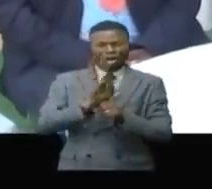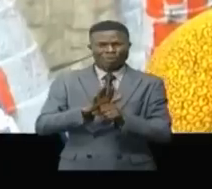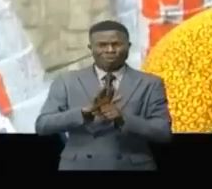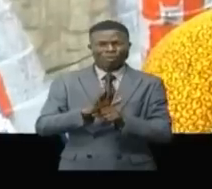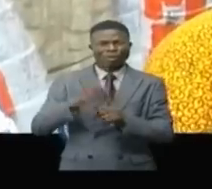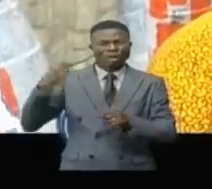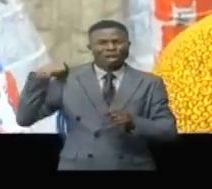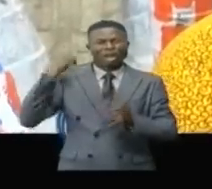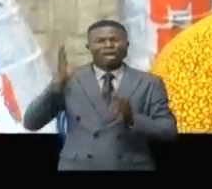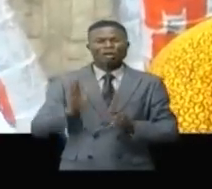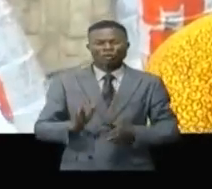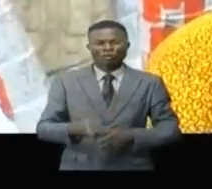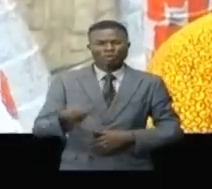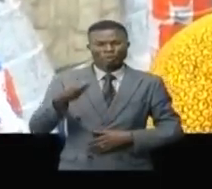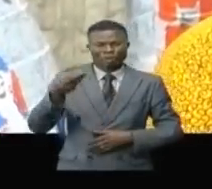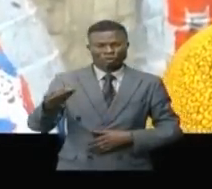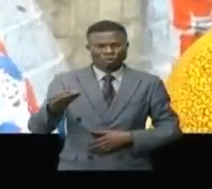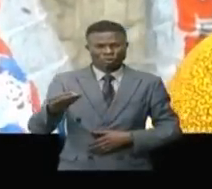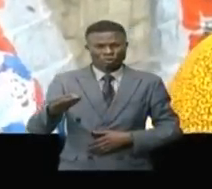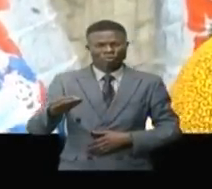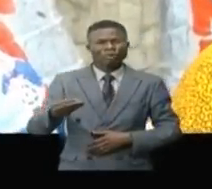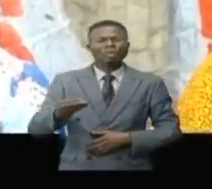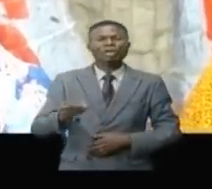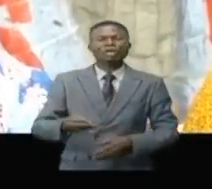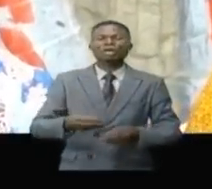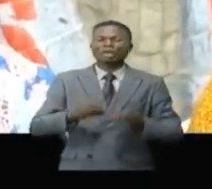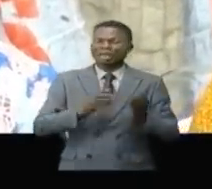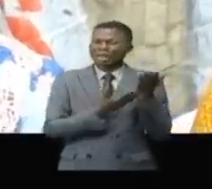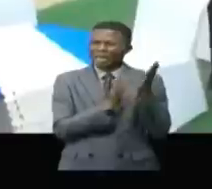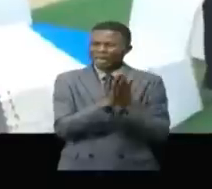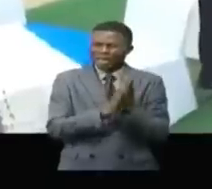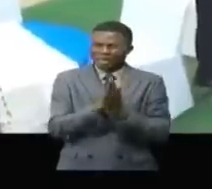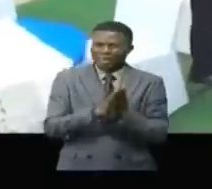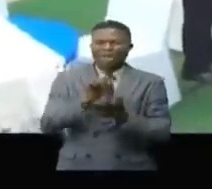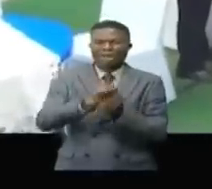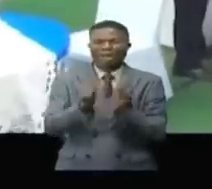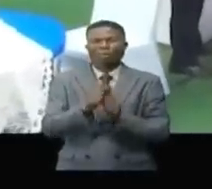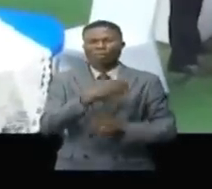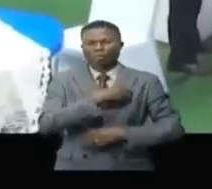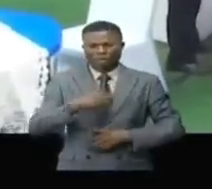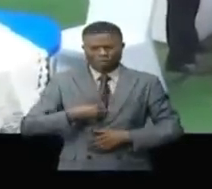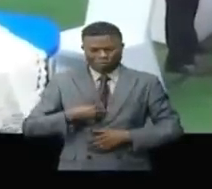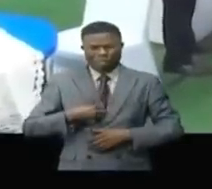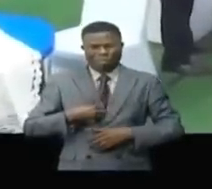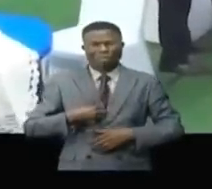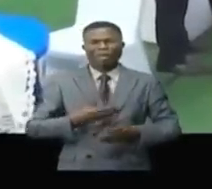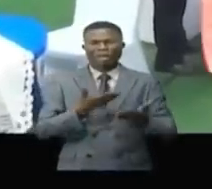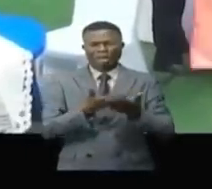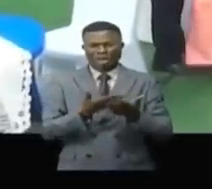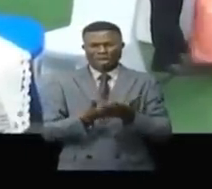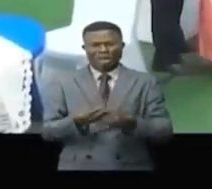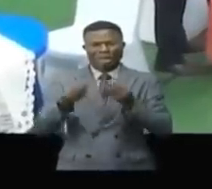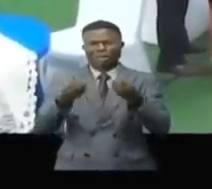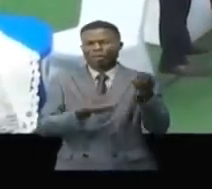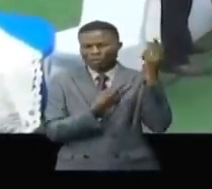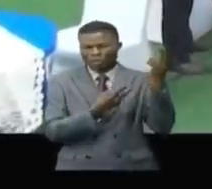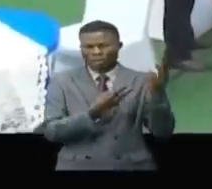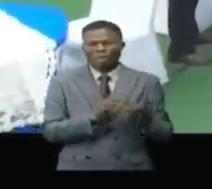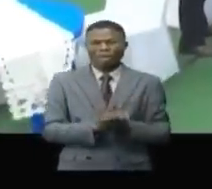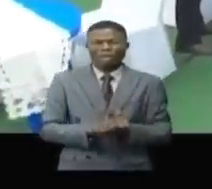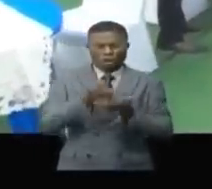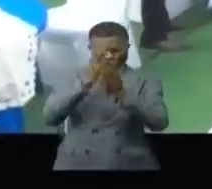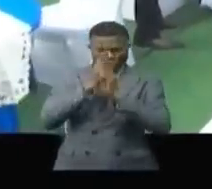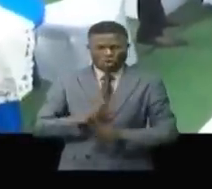le gouverneur, celle de toujours prendre les questions liées à la femme avec considération. Pour nous, c'est vraiment un